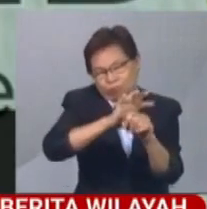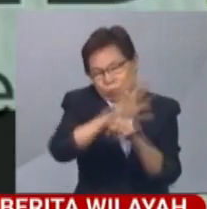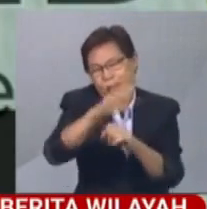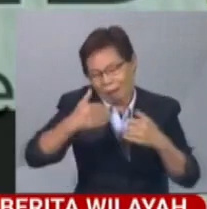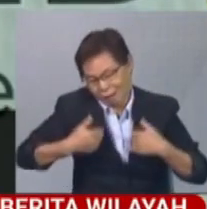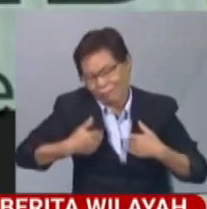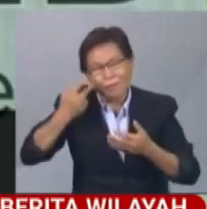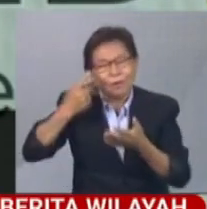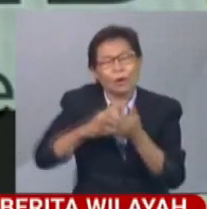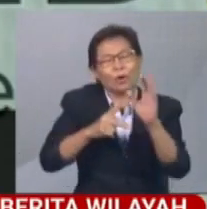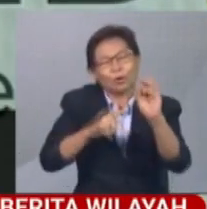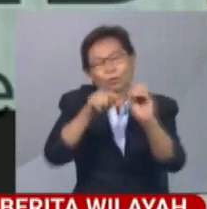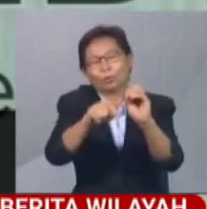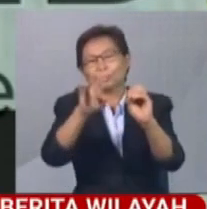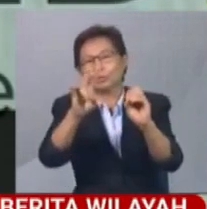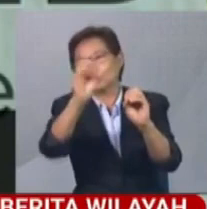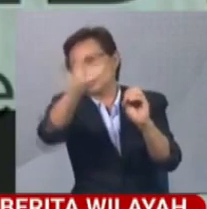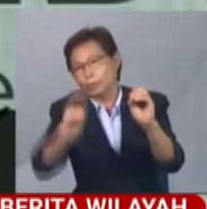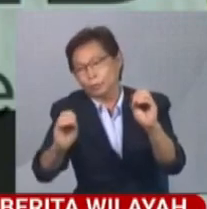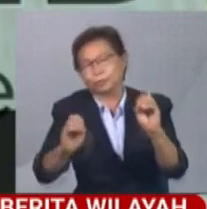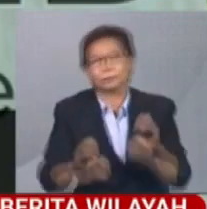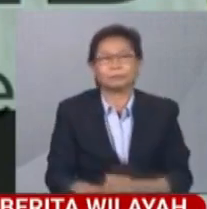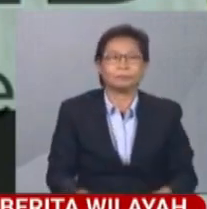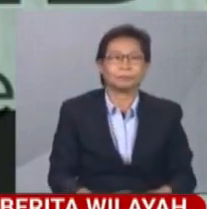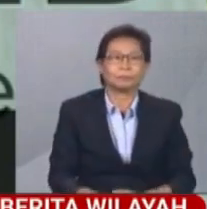iaitu 0.7%.